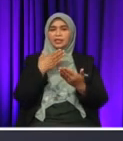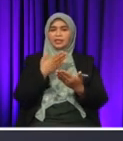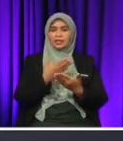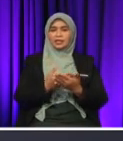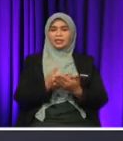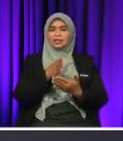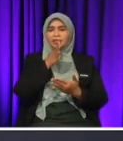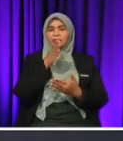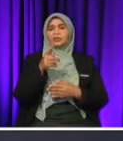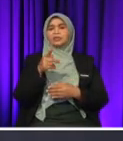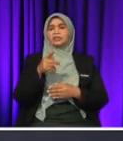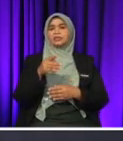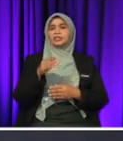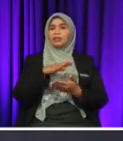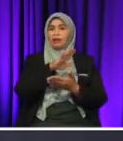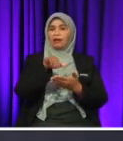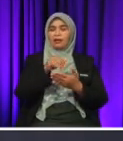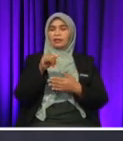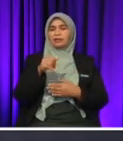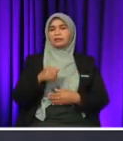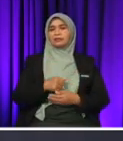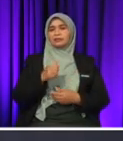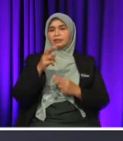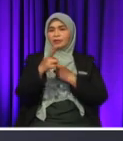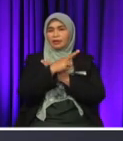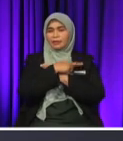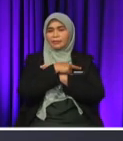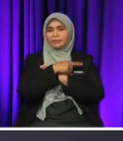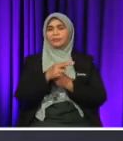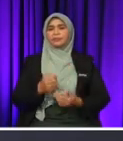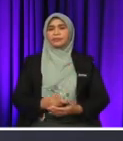segalanya banyak kerja kembali lagi selepas ini